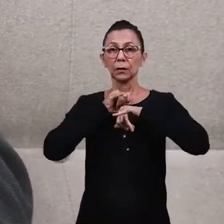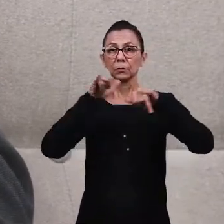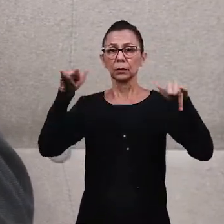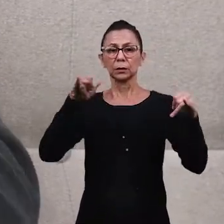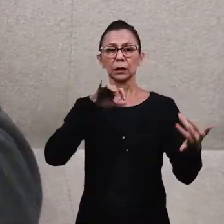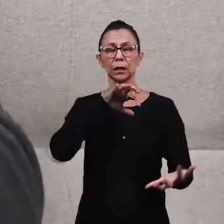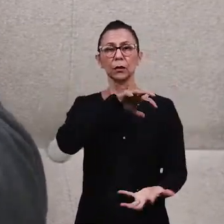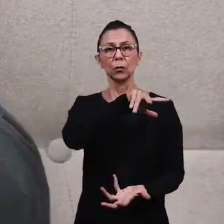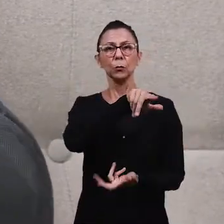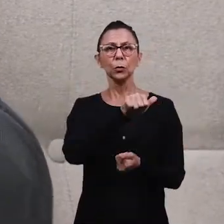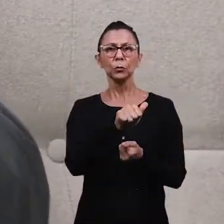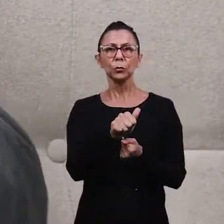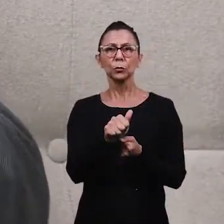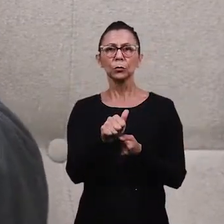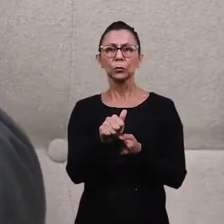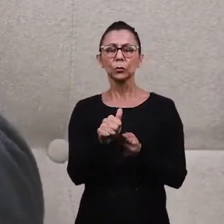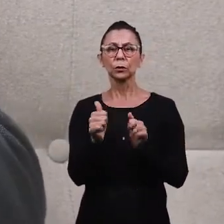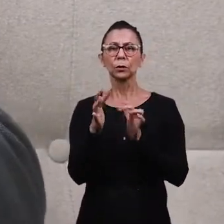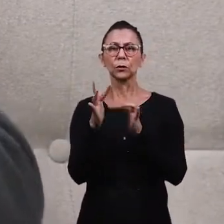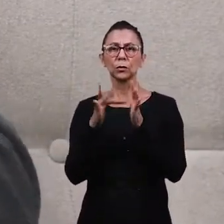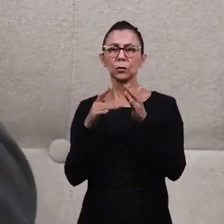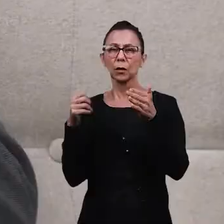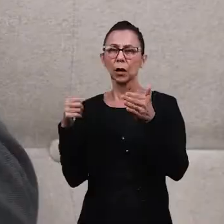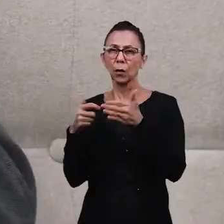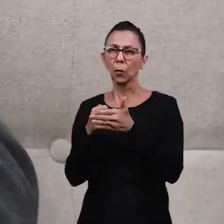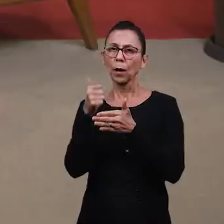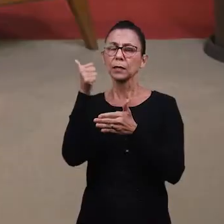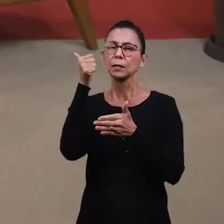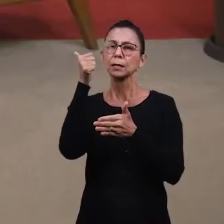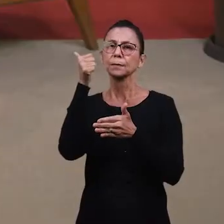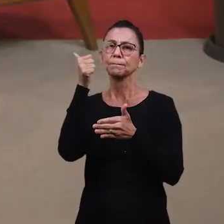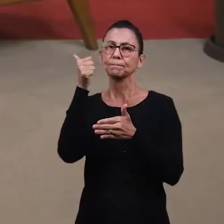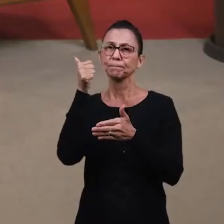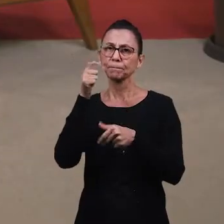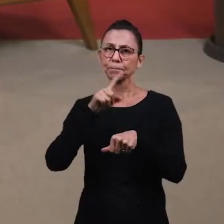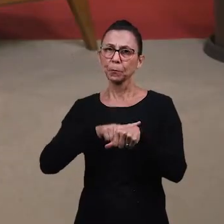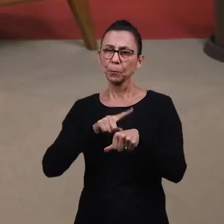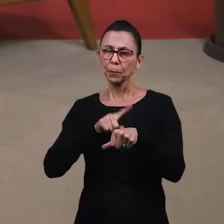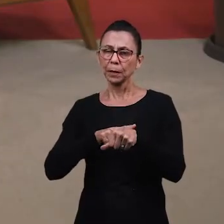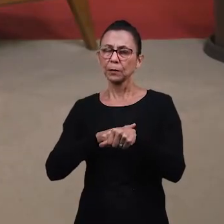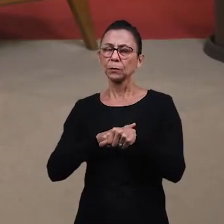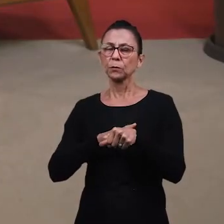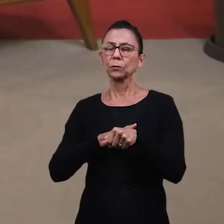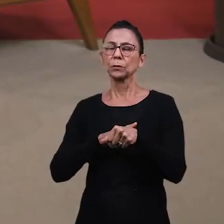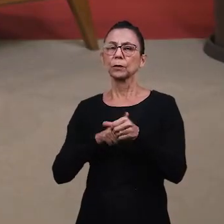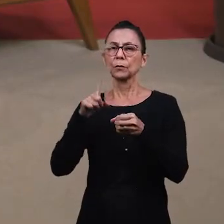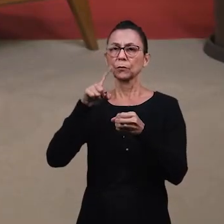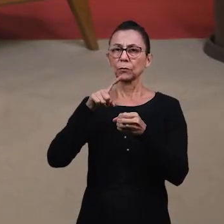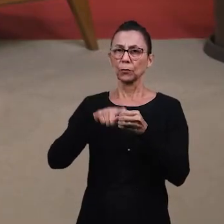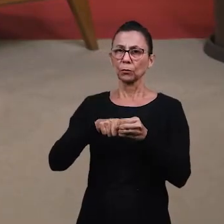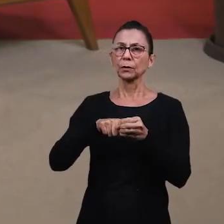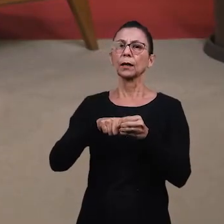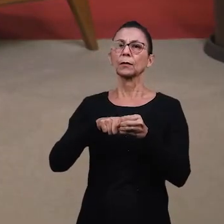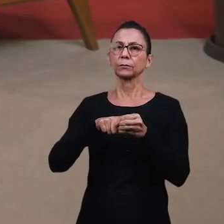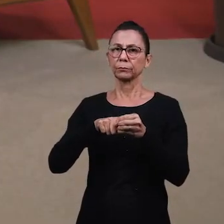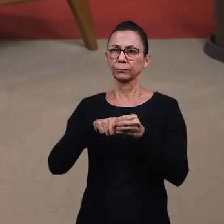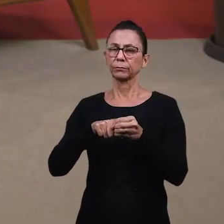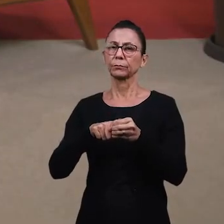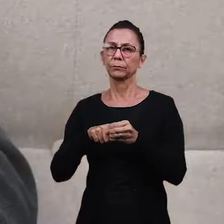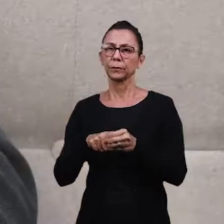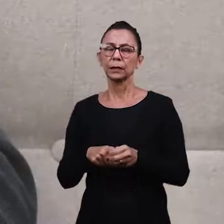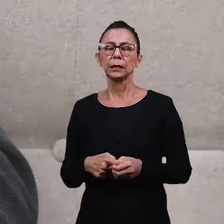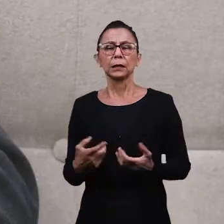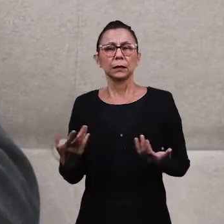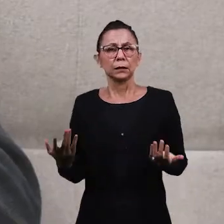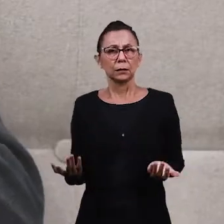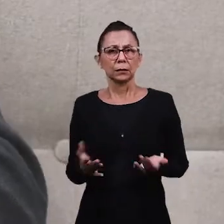vient ». Donc, le message que l'Église a pour ce moment, c'est annoncer au monde